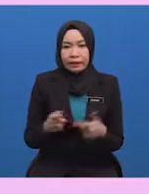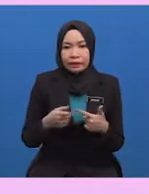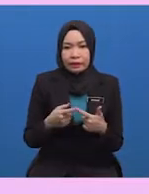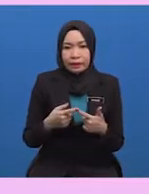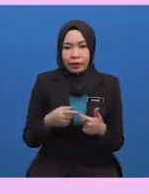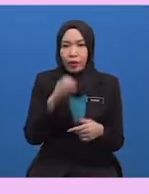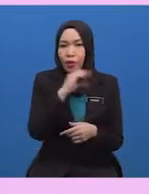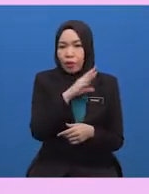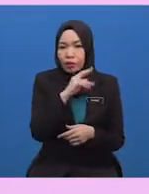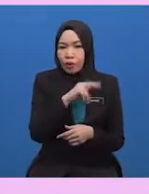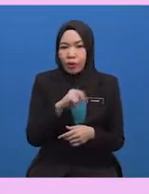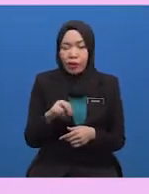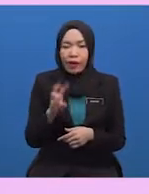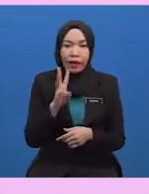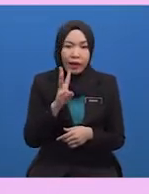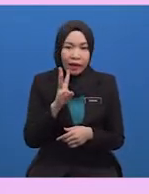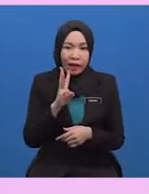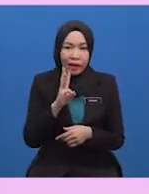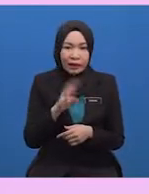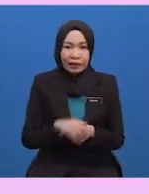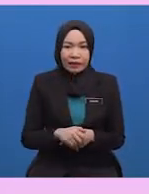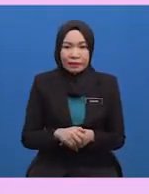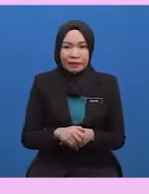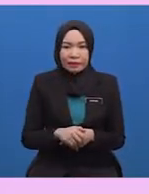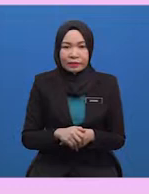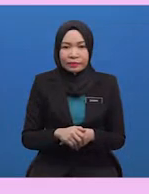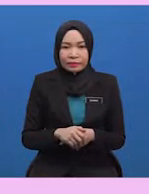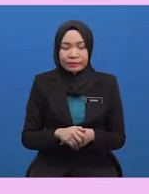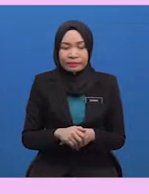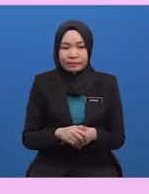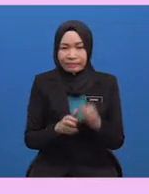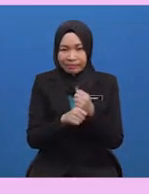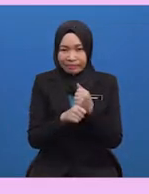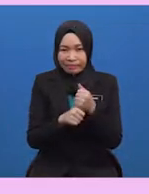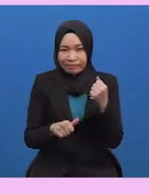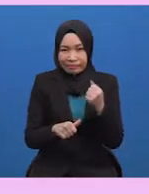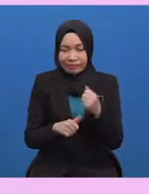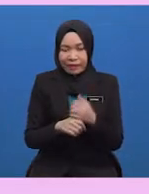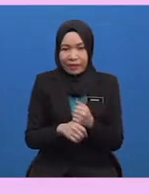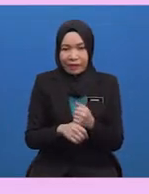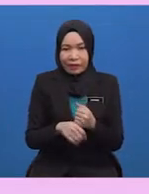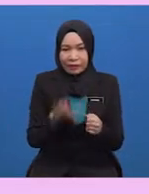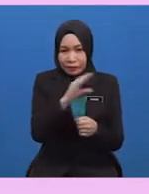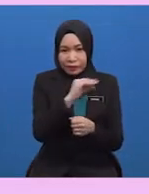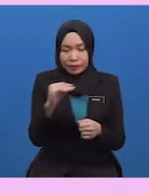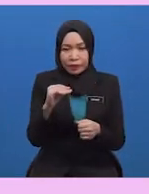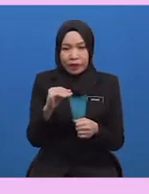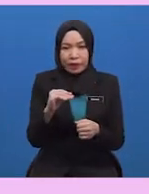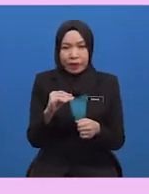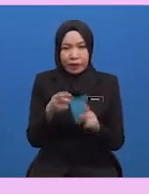dan penyaliran sisa kumbahan dan najis ternakan ke dalam sungai, tasik dan